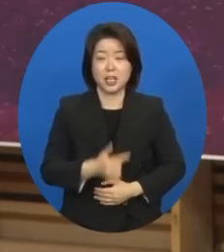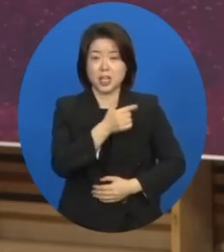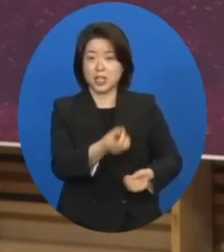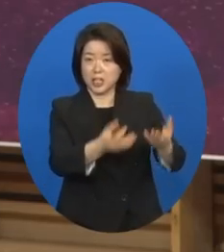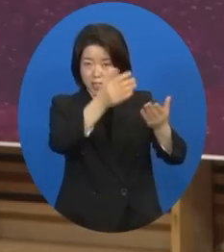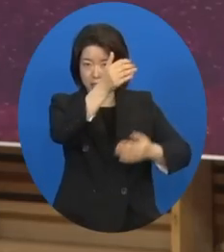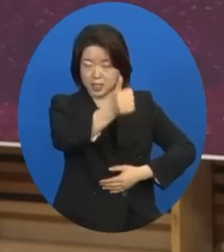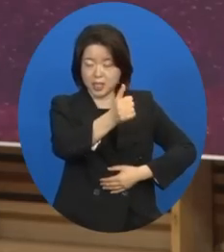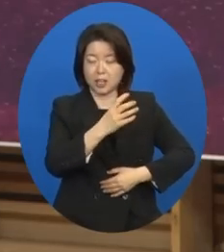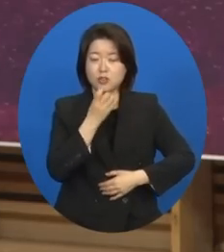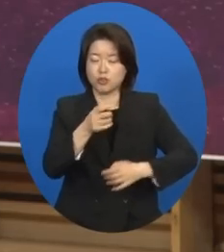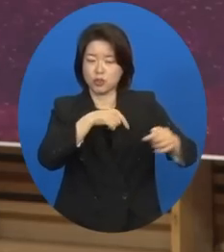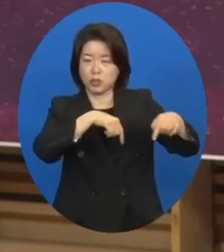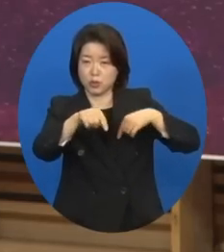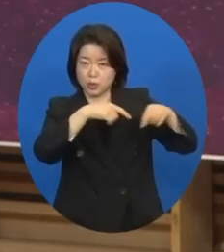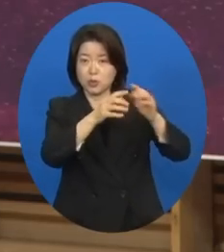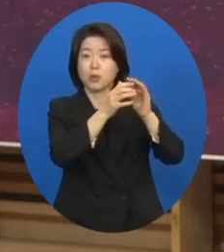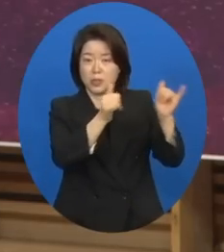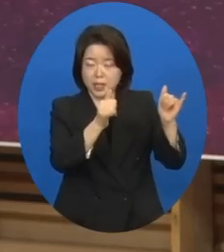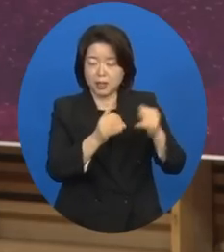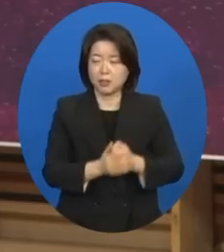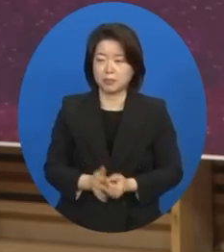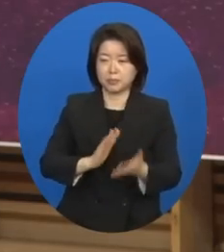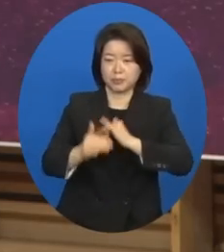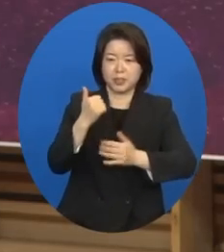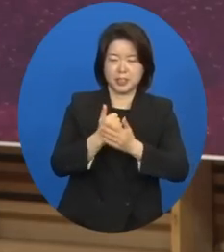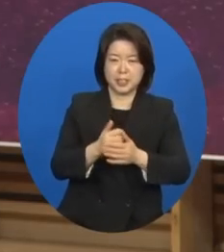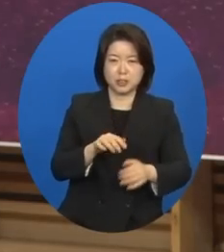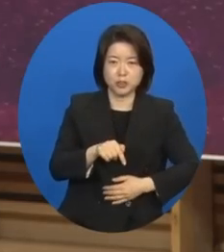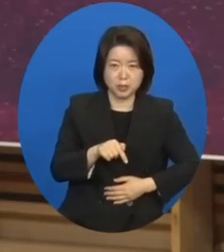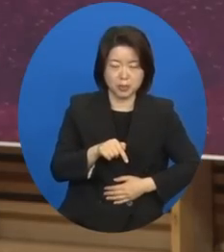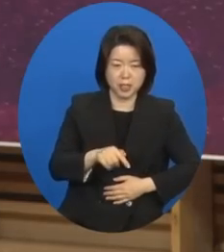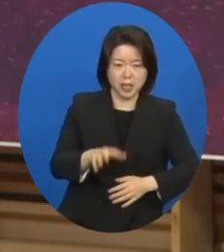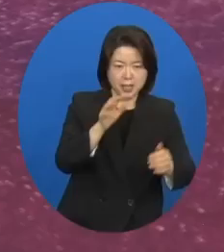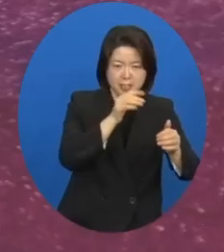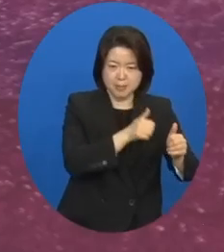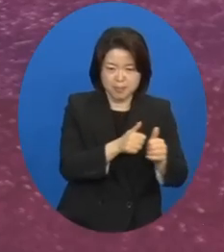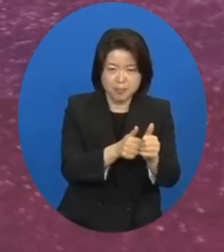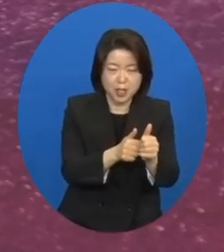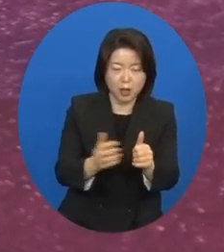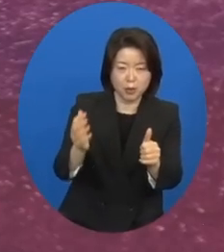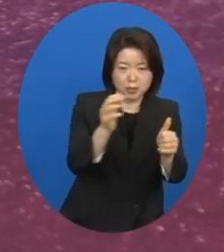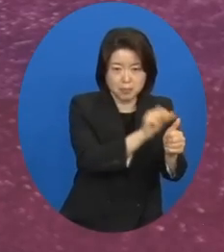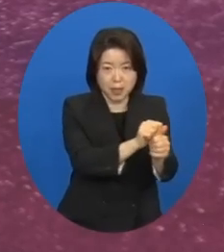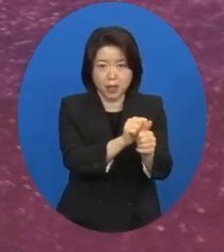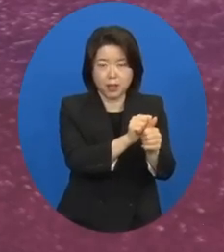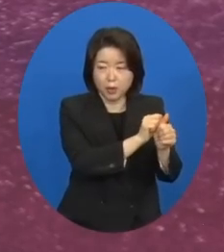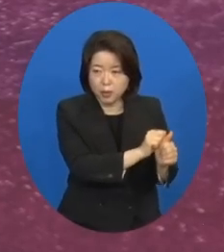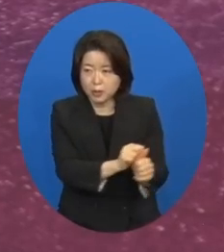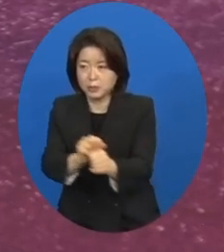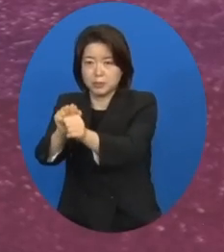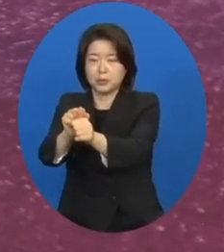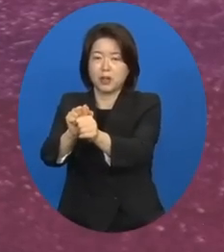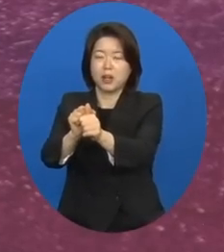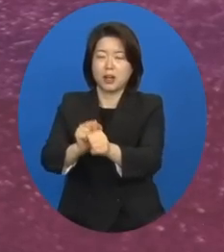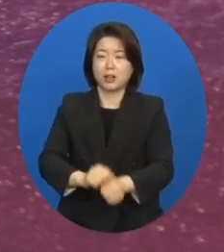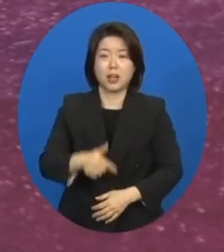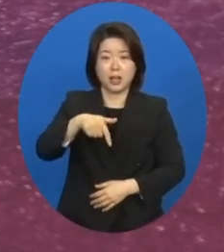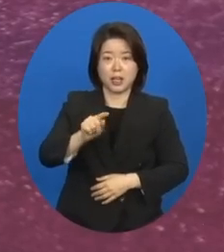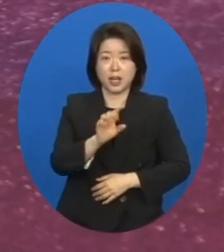대제사장과 유대 종교 지도자들이 예수님을 쫓아와 붙잡아 대제사장